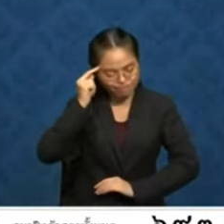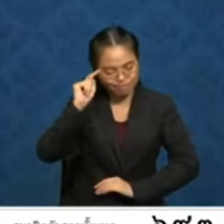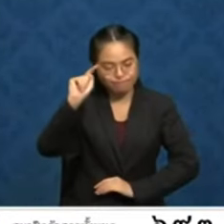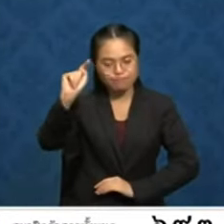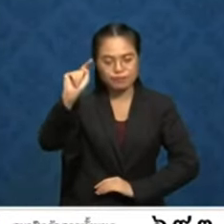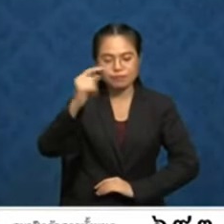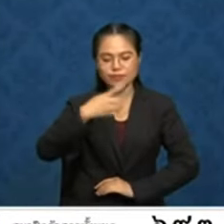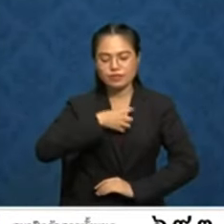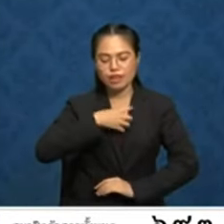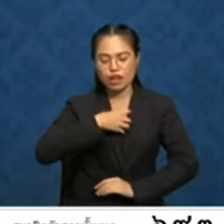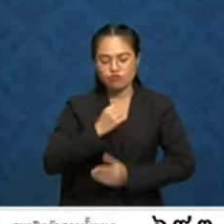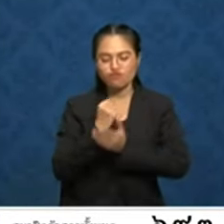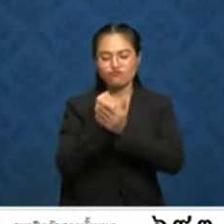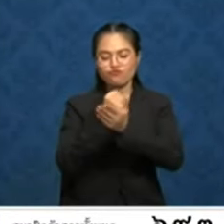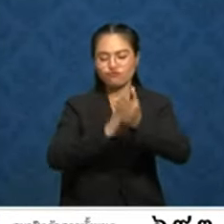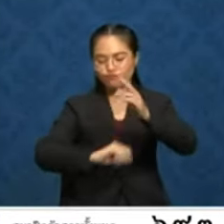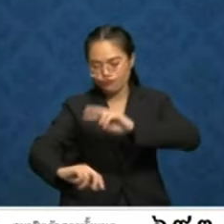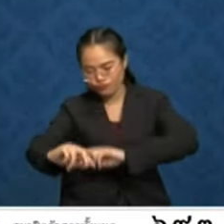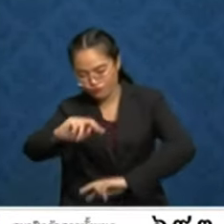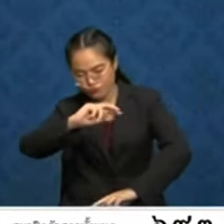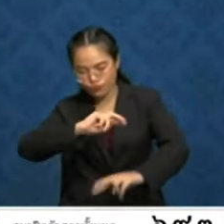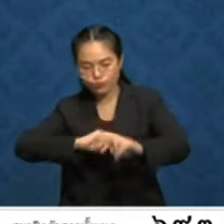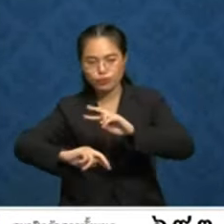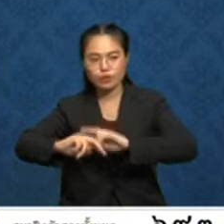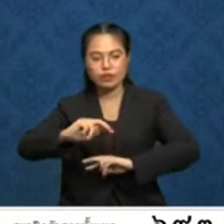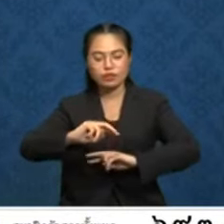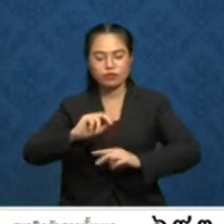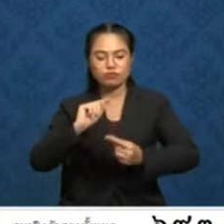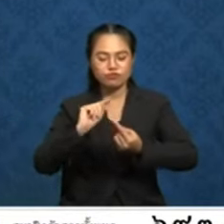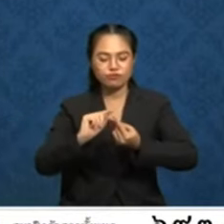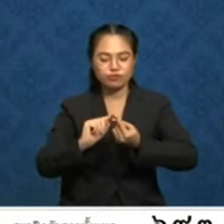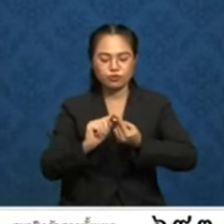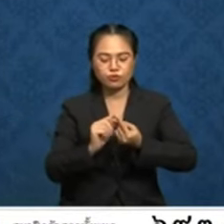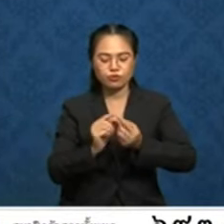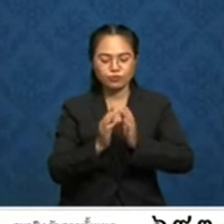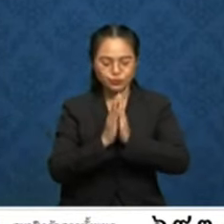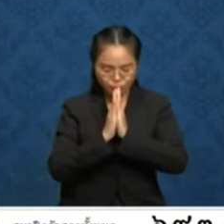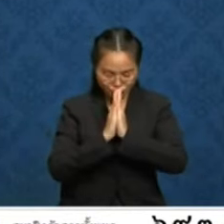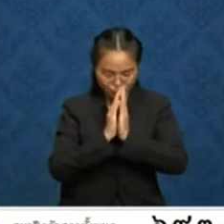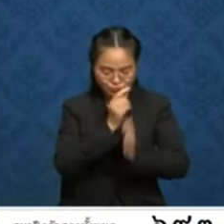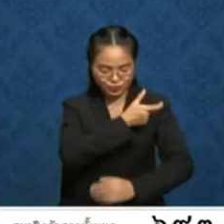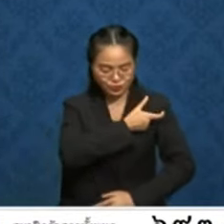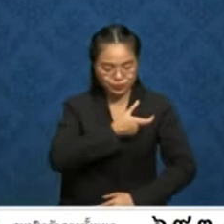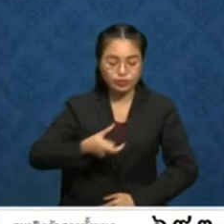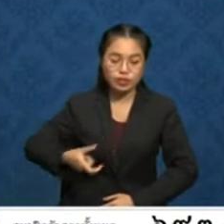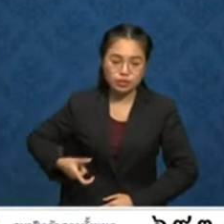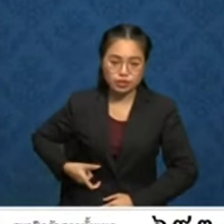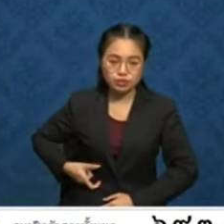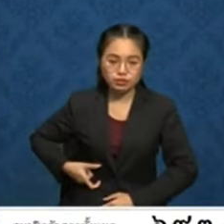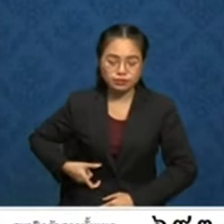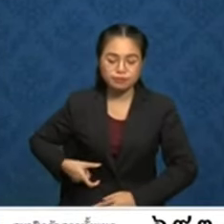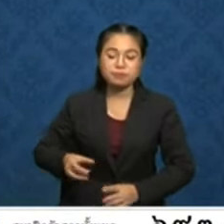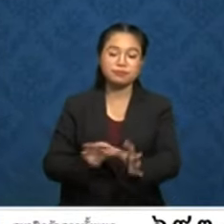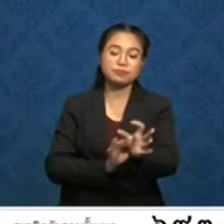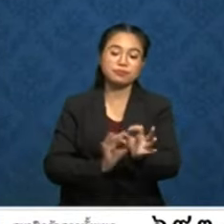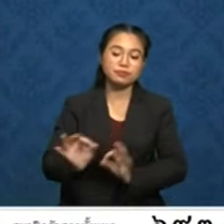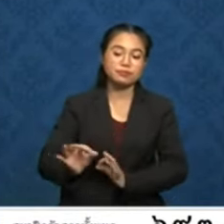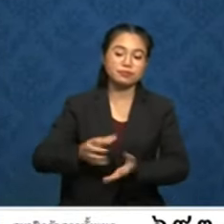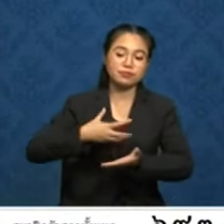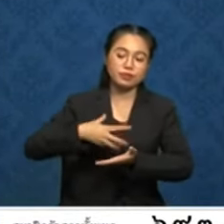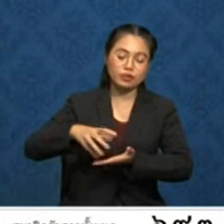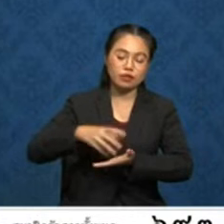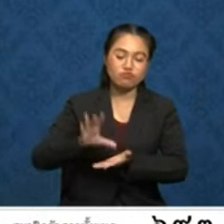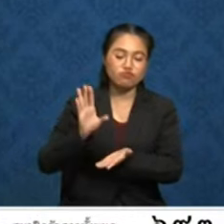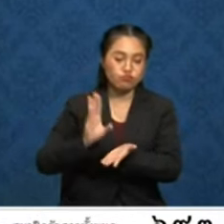พิทักษ์รักษาไว้ซึ่งสถาบันพระมหากษัตริย์สร้างความเข้าใจที่ถูกต้องเผยแพร่